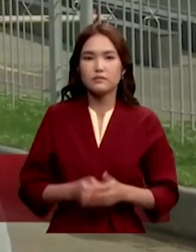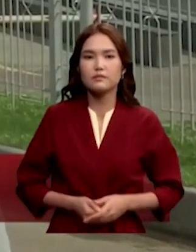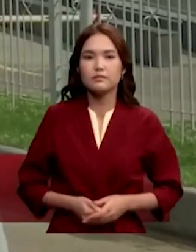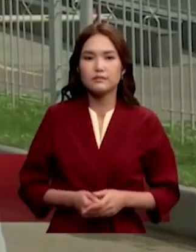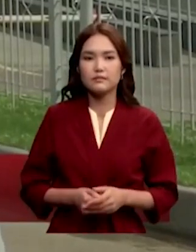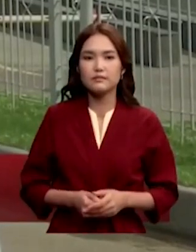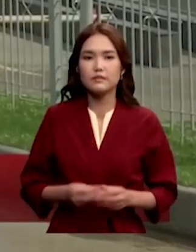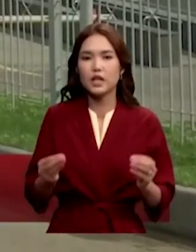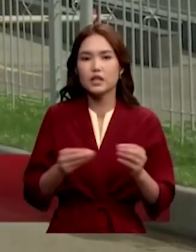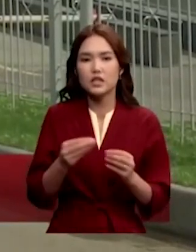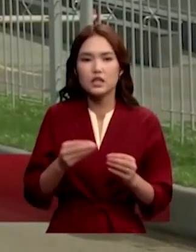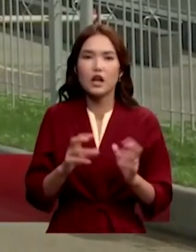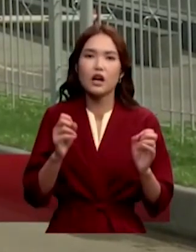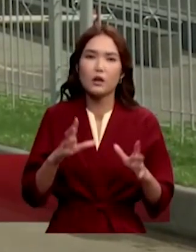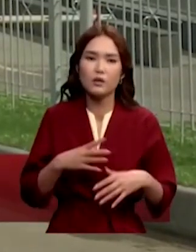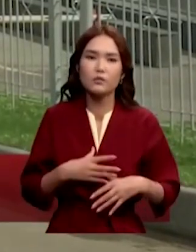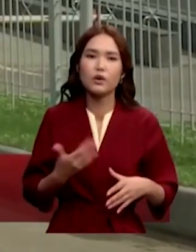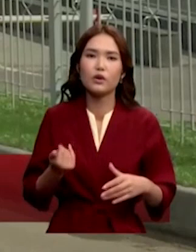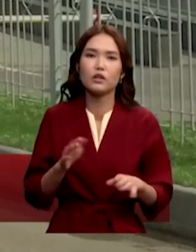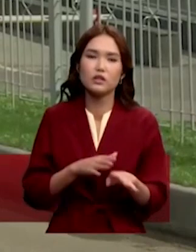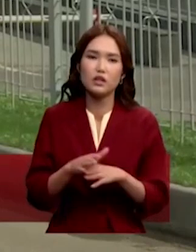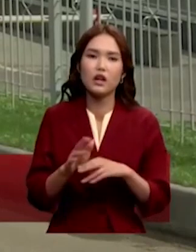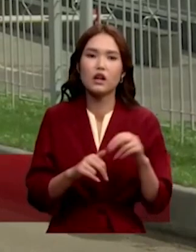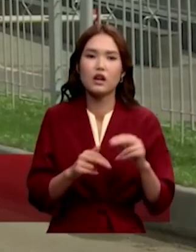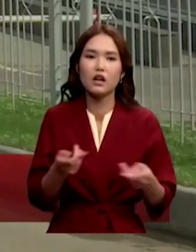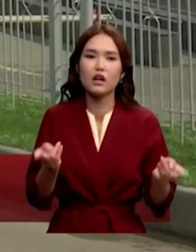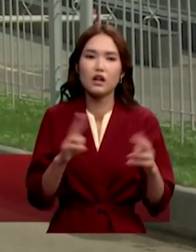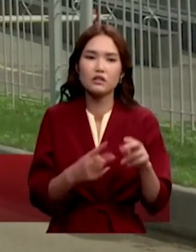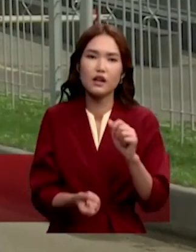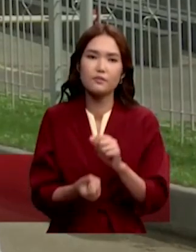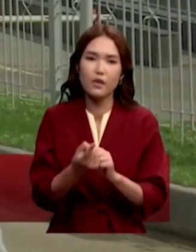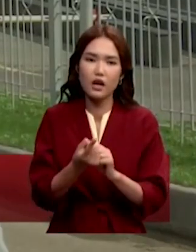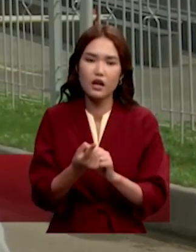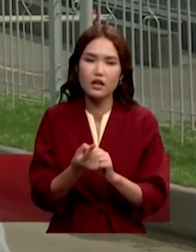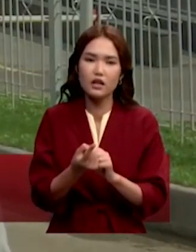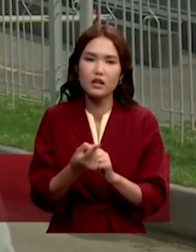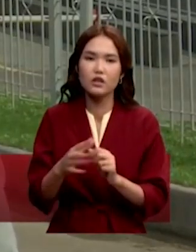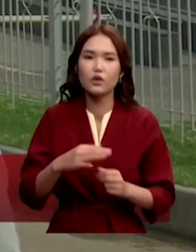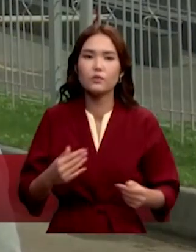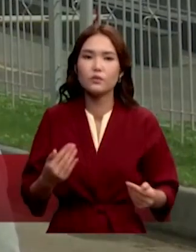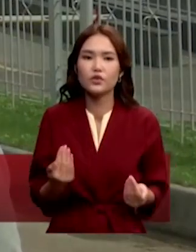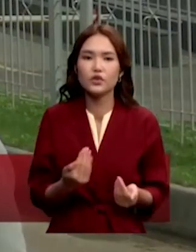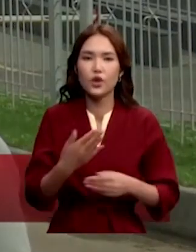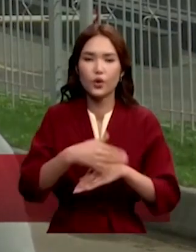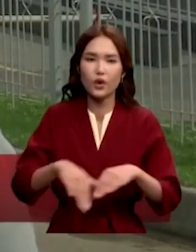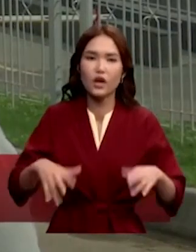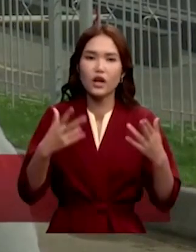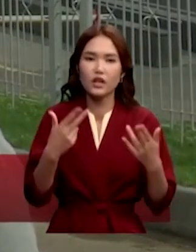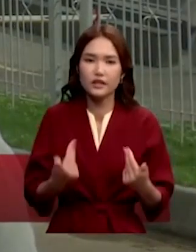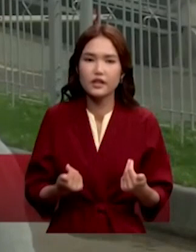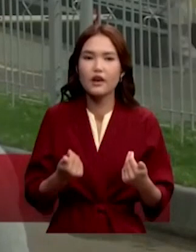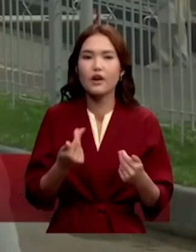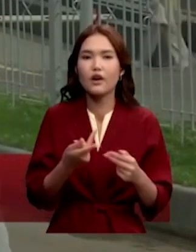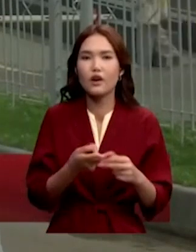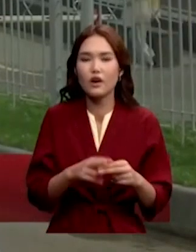там десятки новых незаконных строек в Астане появляются на всех жилых участках. И, конечно же, они